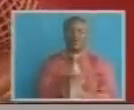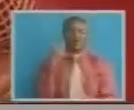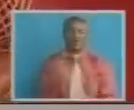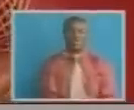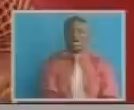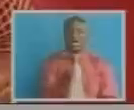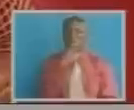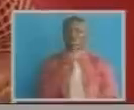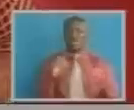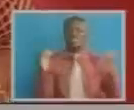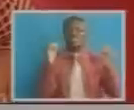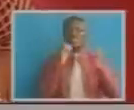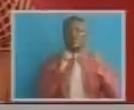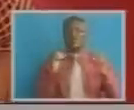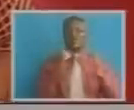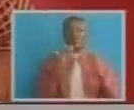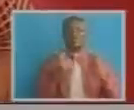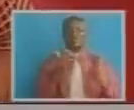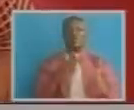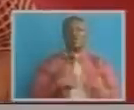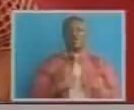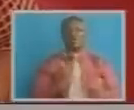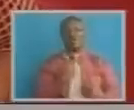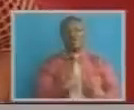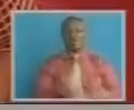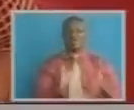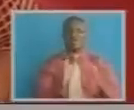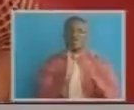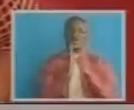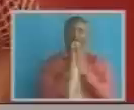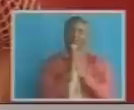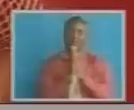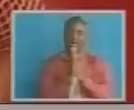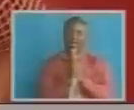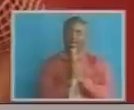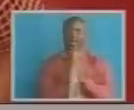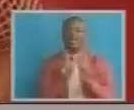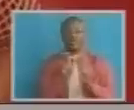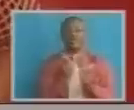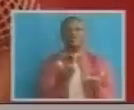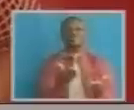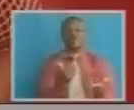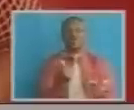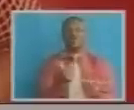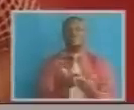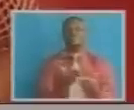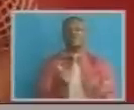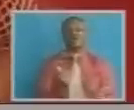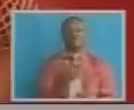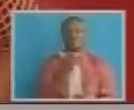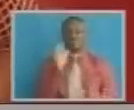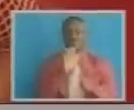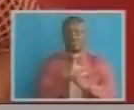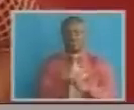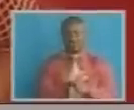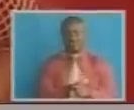sababu Wana wanapenda kushiriki kabisa ibada na Badala ya kwenda kupiga Kura hiyo inaweza kuwa ni sababu mojawapo lakini Ziko sababu nyingine ambazo